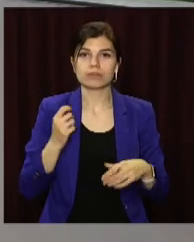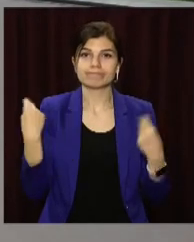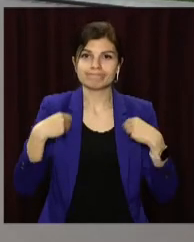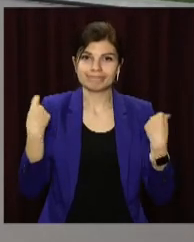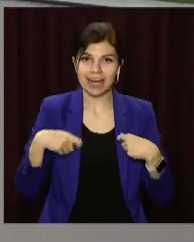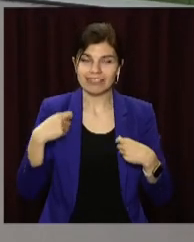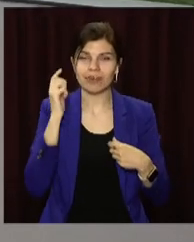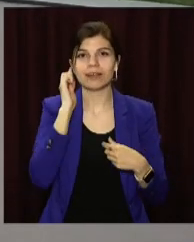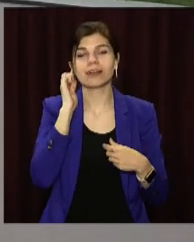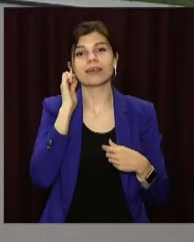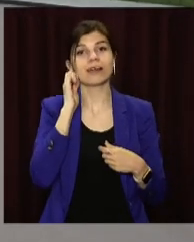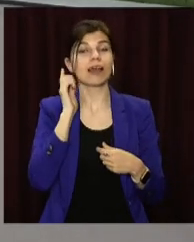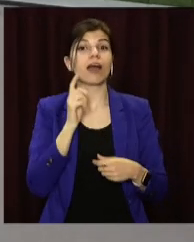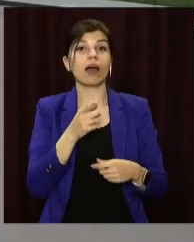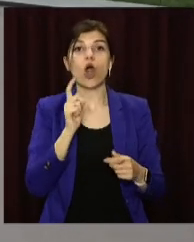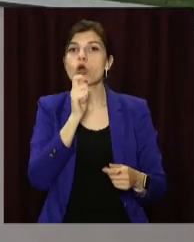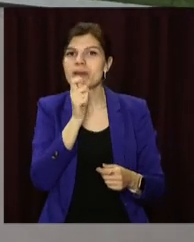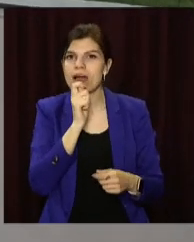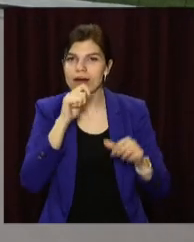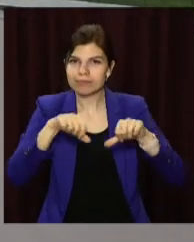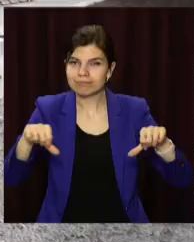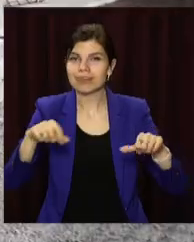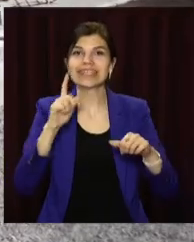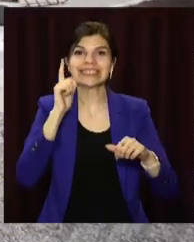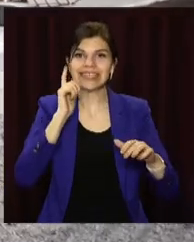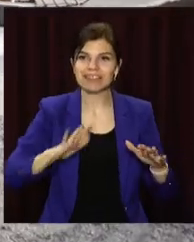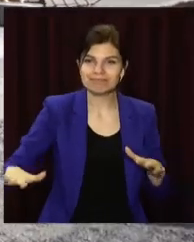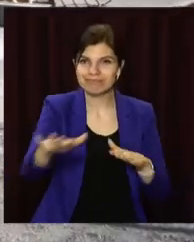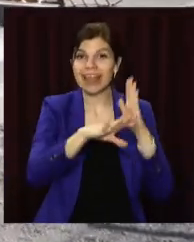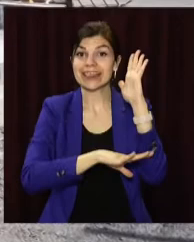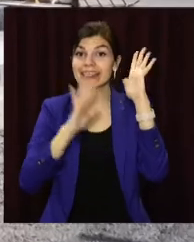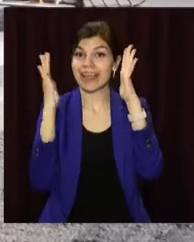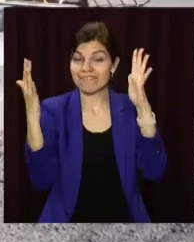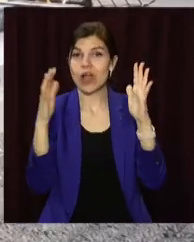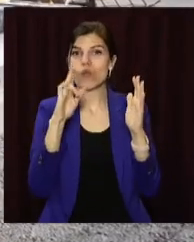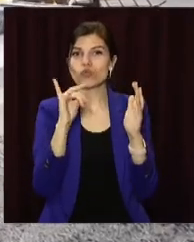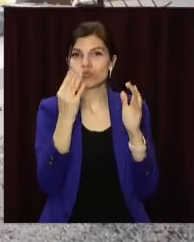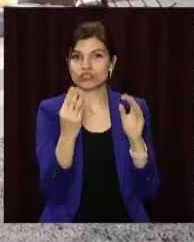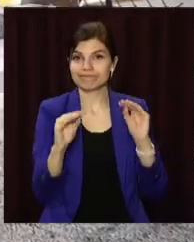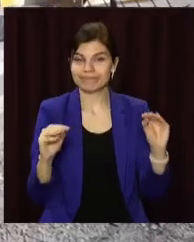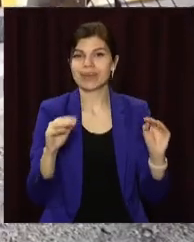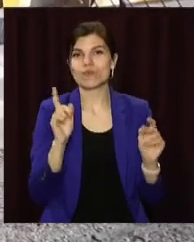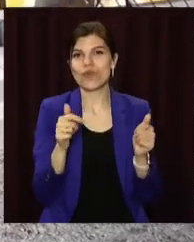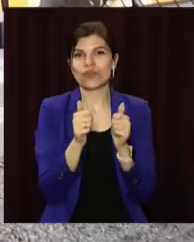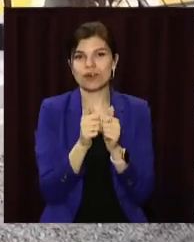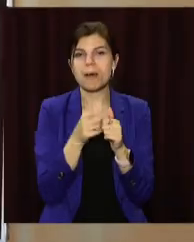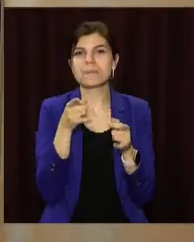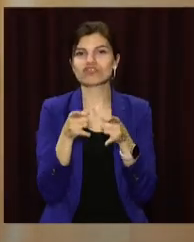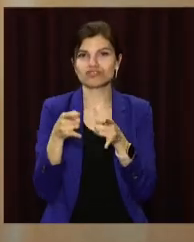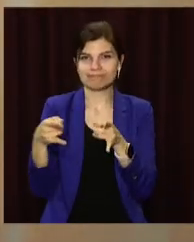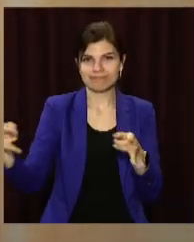роздягальні, медпункт та коментаторські. Територію стадіону озеленять, висадять дерева та кущі, а поряд облаштують парковку.